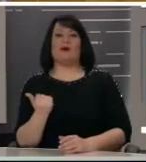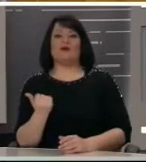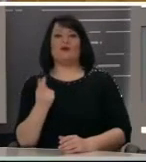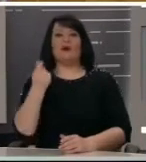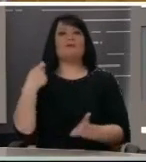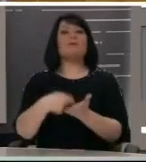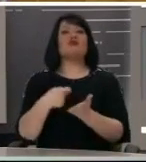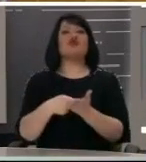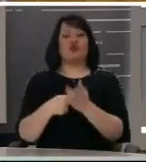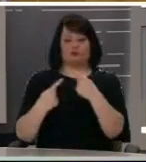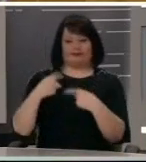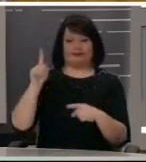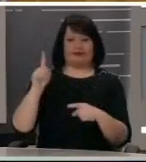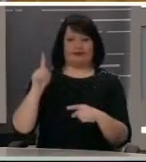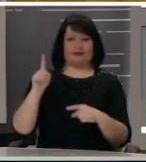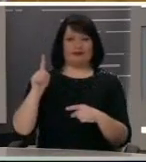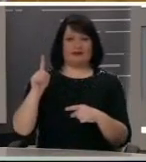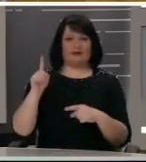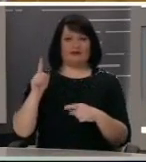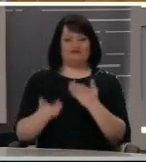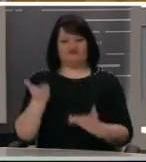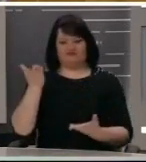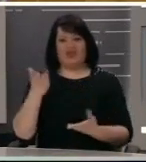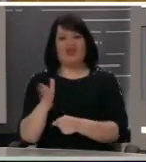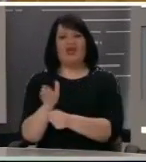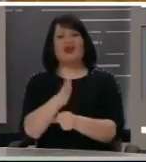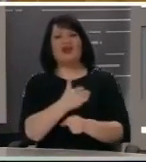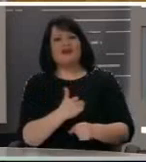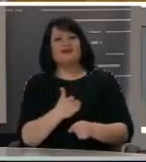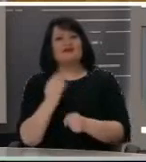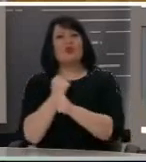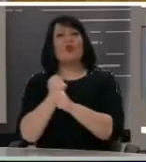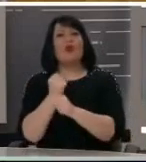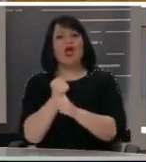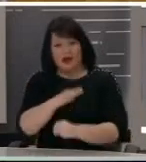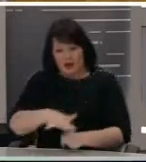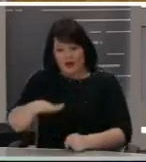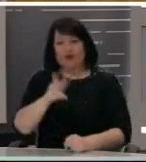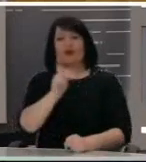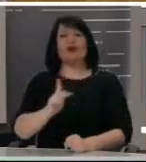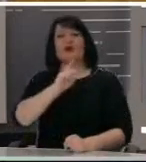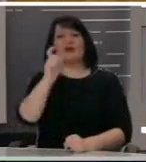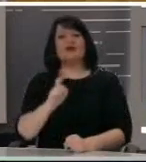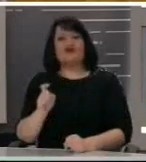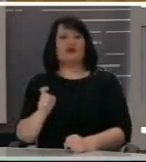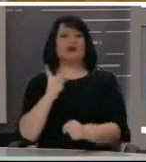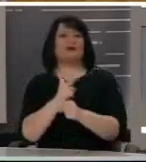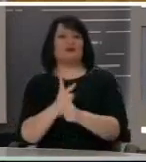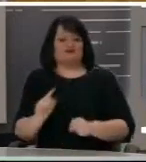μισθολογικές ανισότητες, οι διακρίσεις στον χώρο της εργασίας και στην κοινωνική ζωή, η σεξουαλική